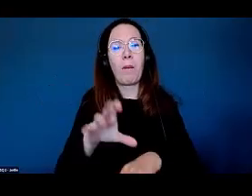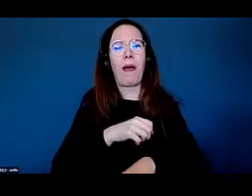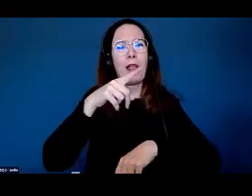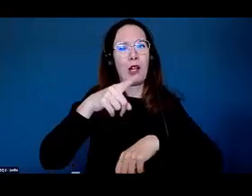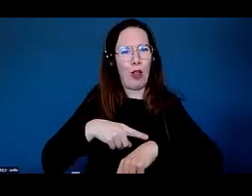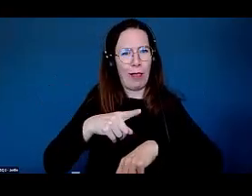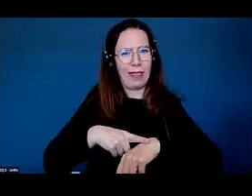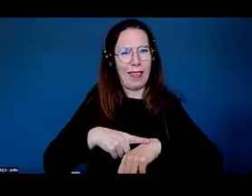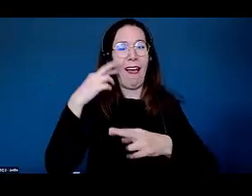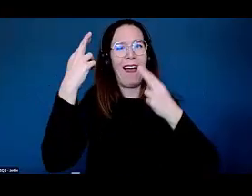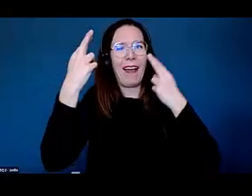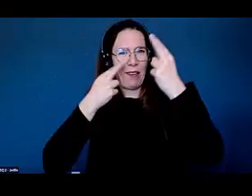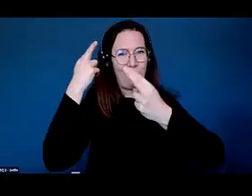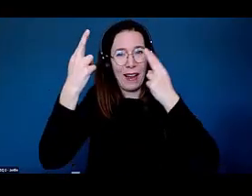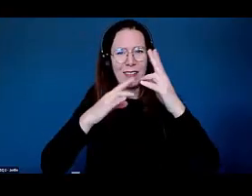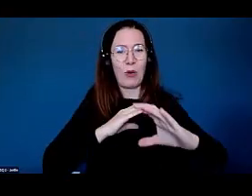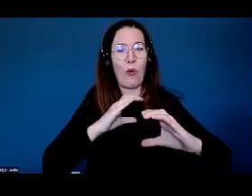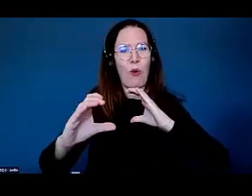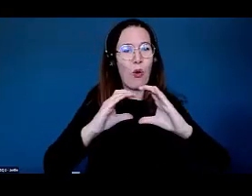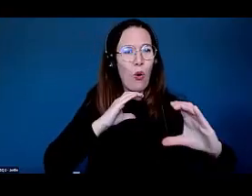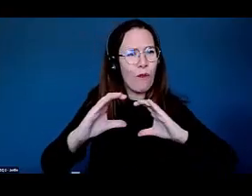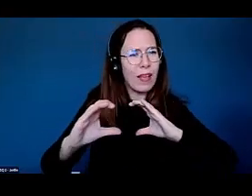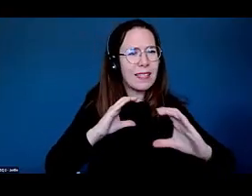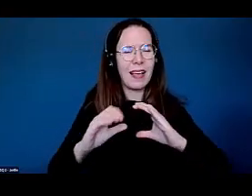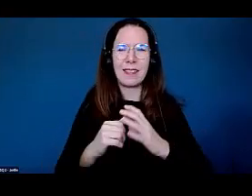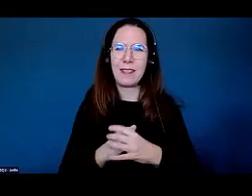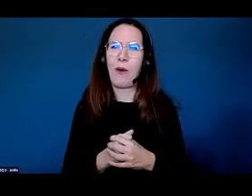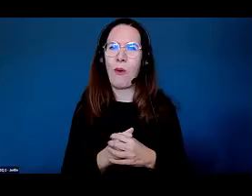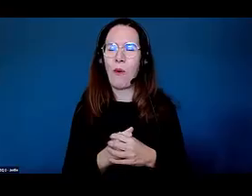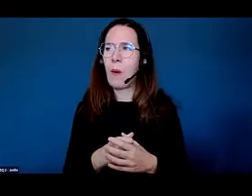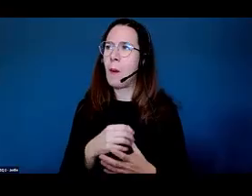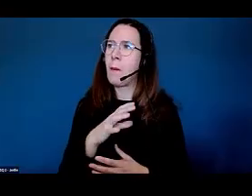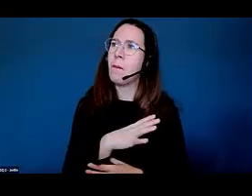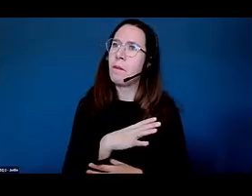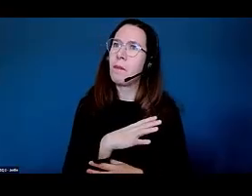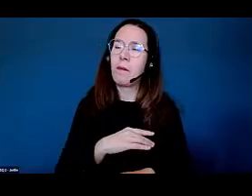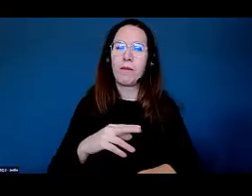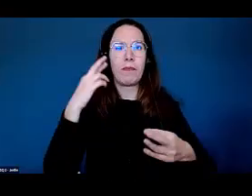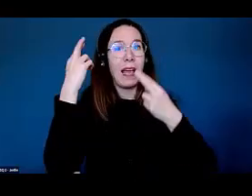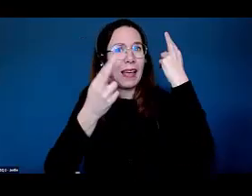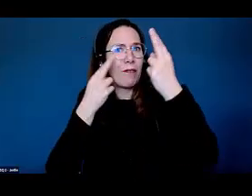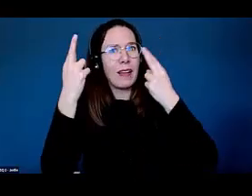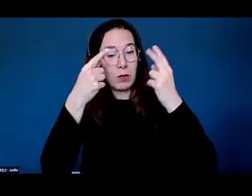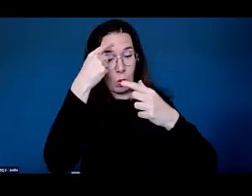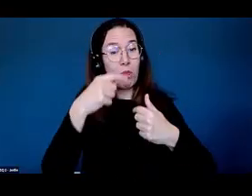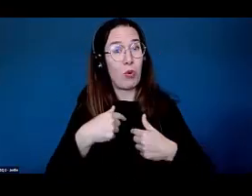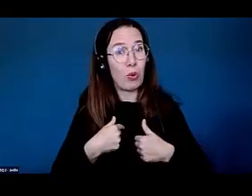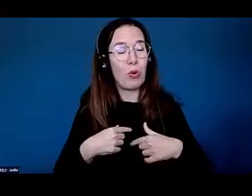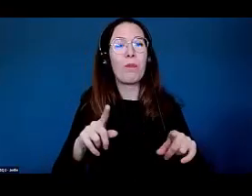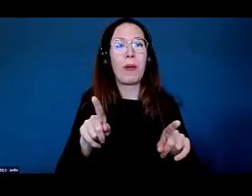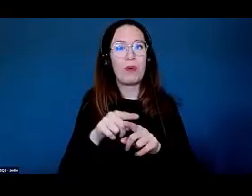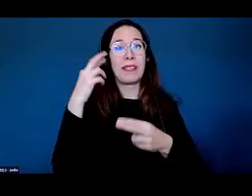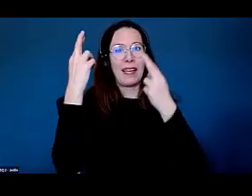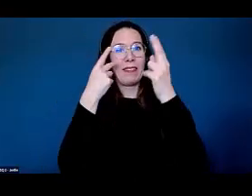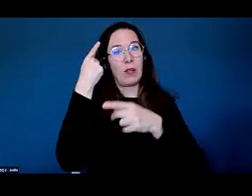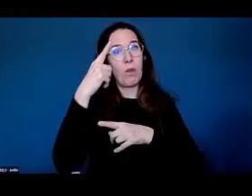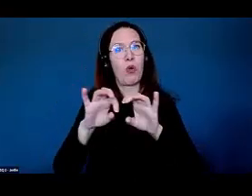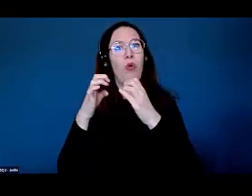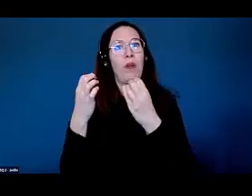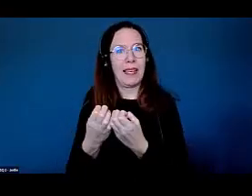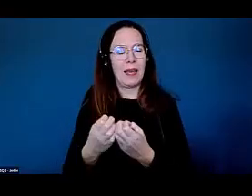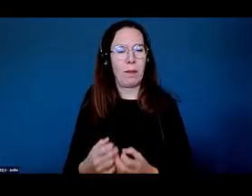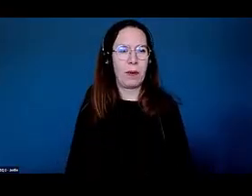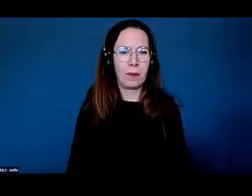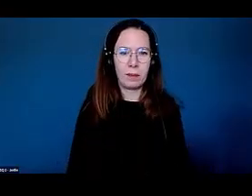important de prendre le temps d'avoir des réflexions, des conversations, mais donc avoir des réflexions pour nous, mais aussi des réflexions